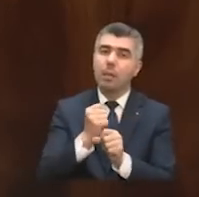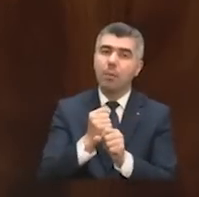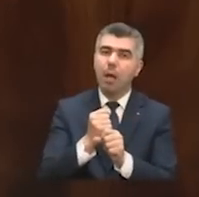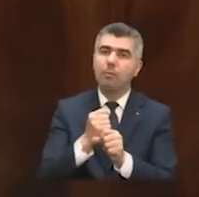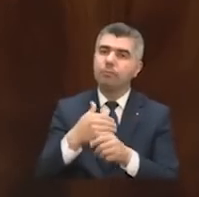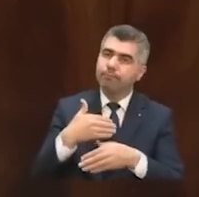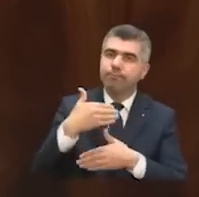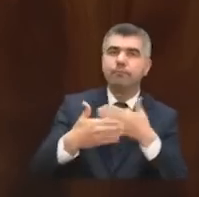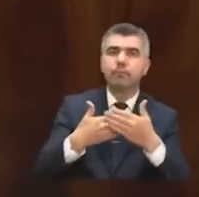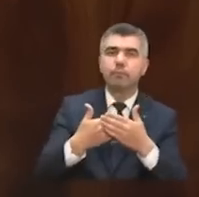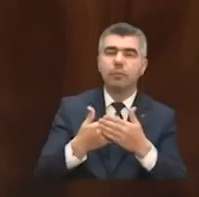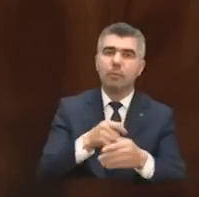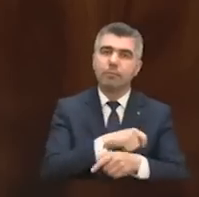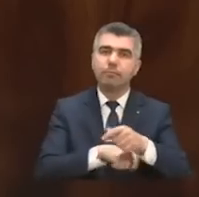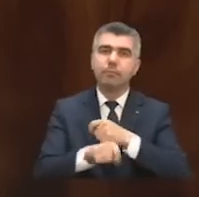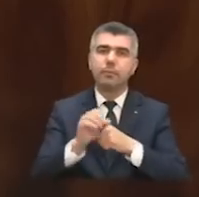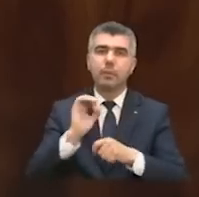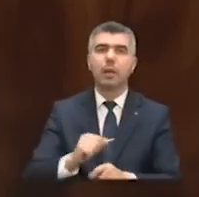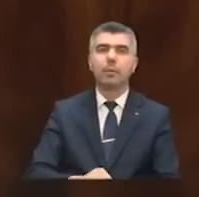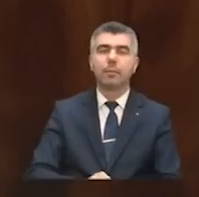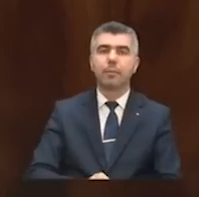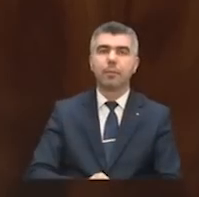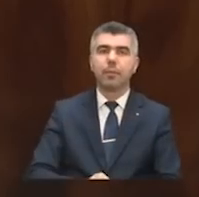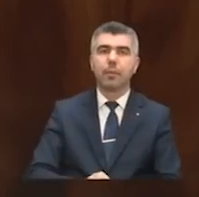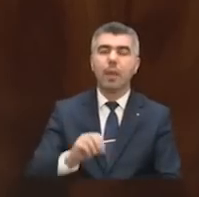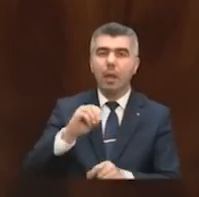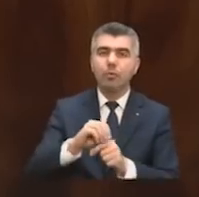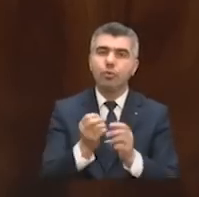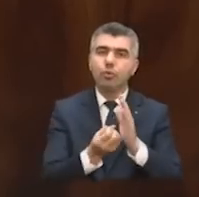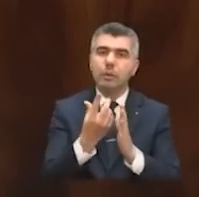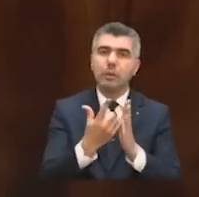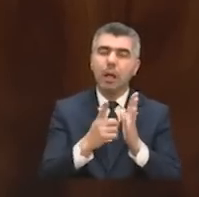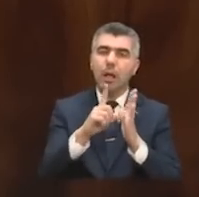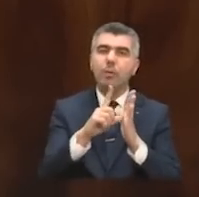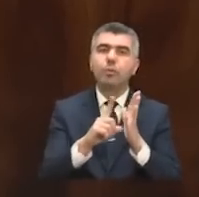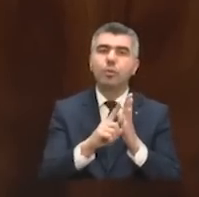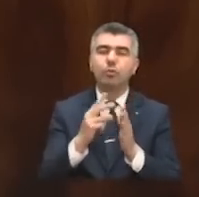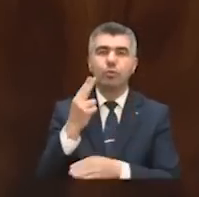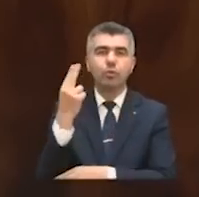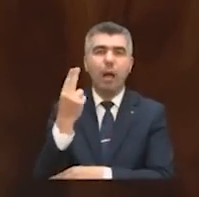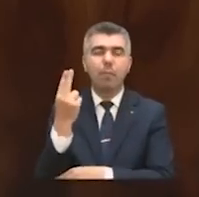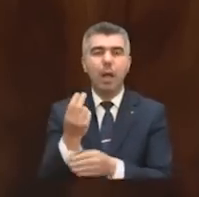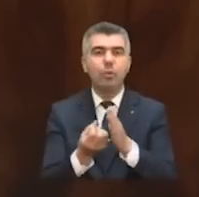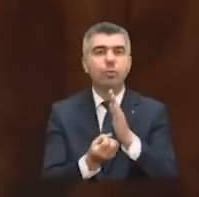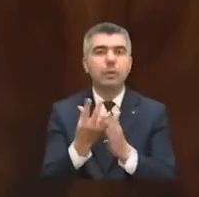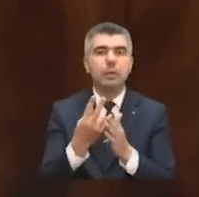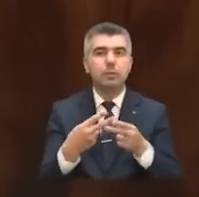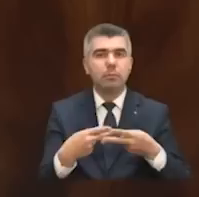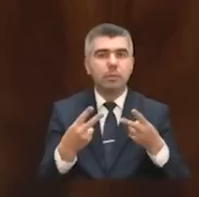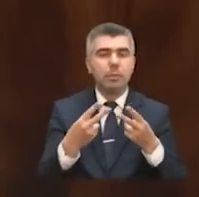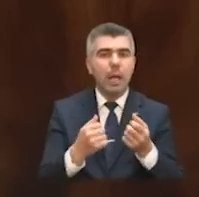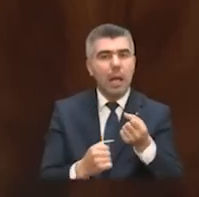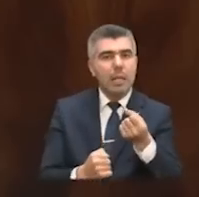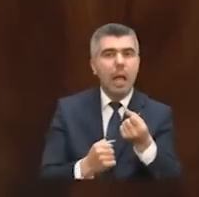للميدان، وغادي ندخلوا التنظيم الجديد داخل الجامعه، وغادي نعاونوا السيد الوزير